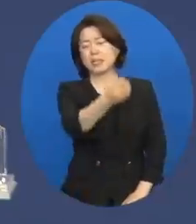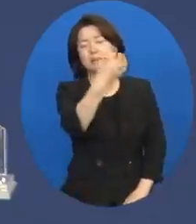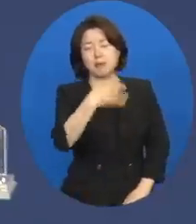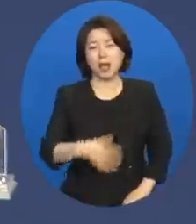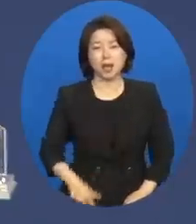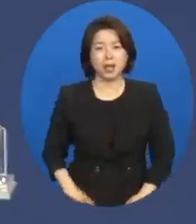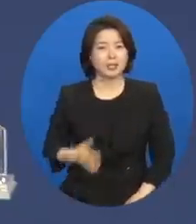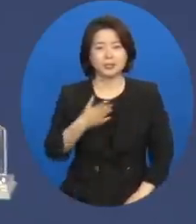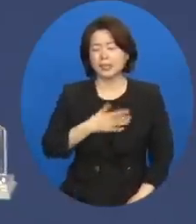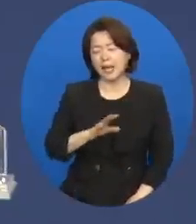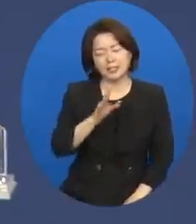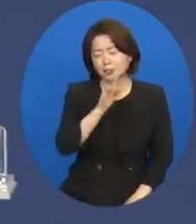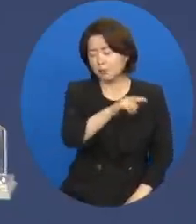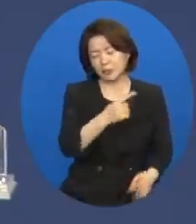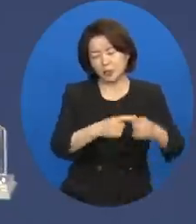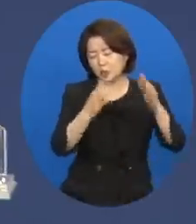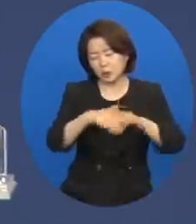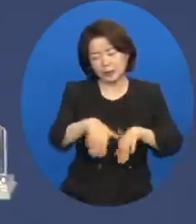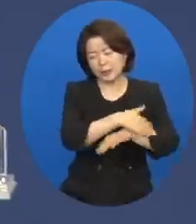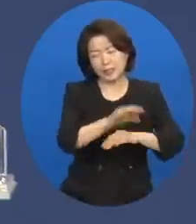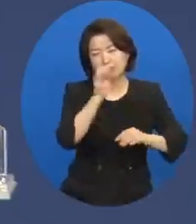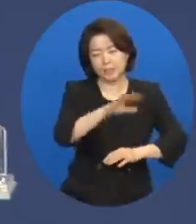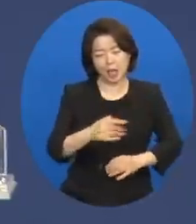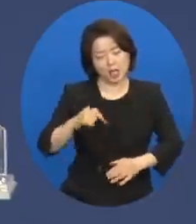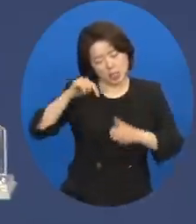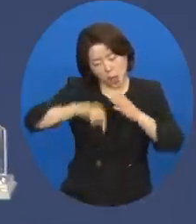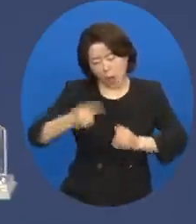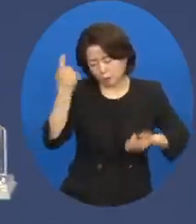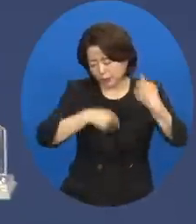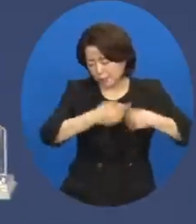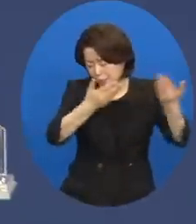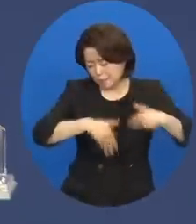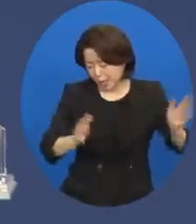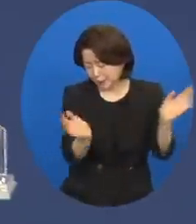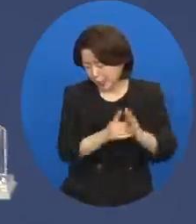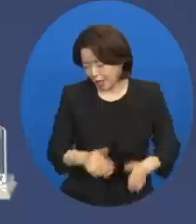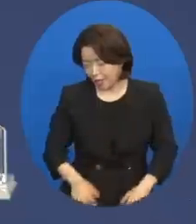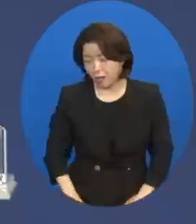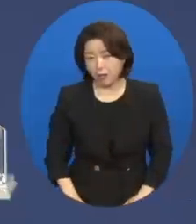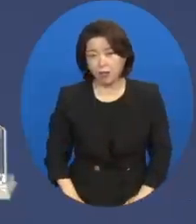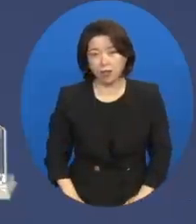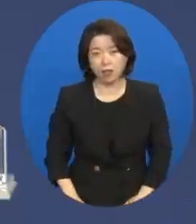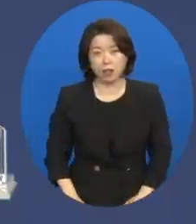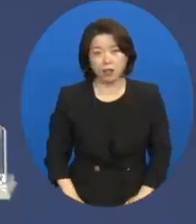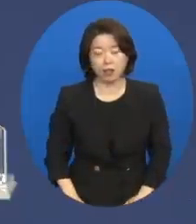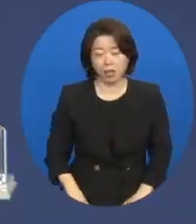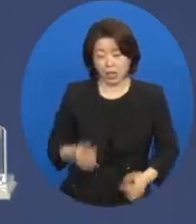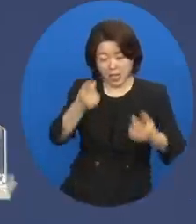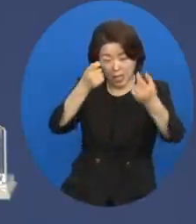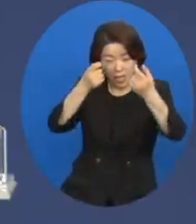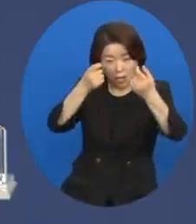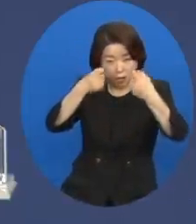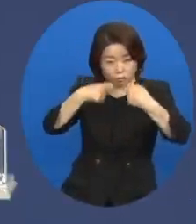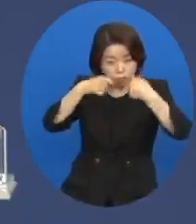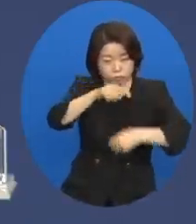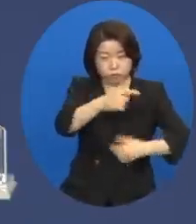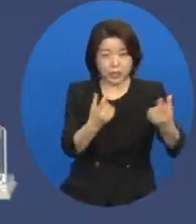나는 정말 나는 너무 깊은 상처를 받았어요. 그럼 같이 눈물이 나는 게 아니라